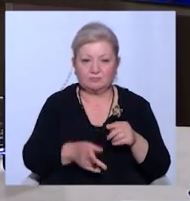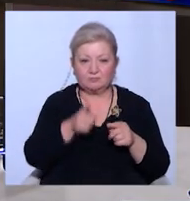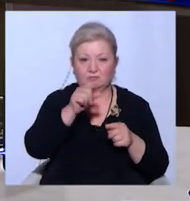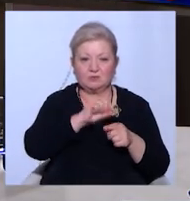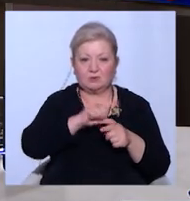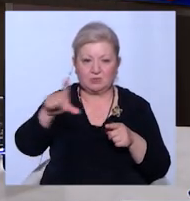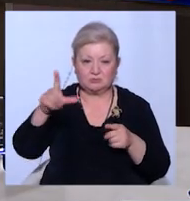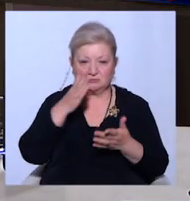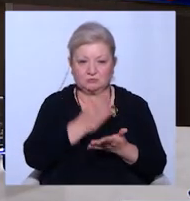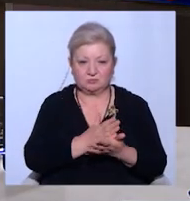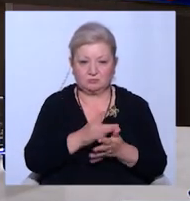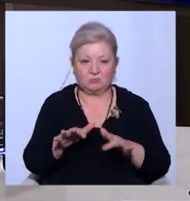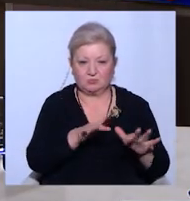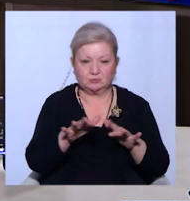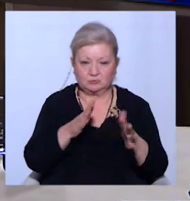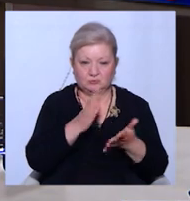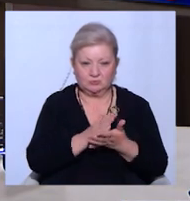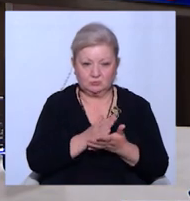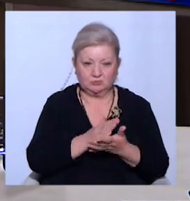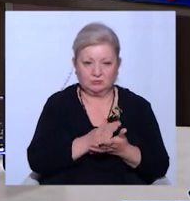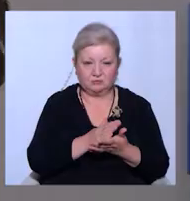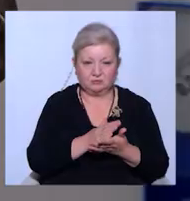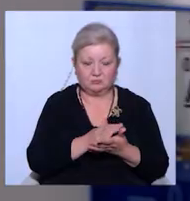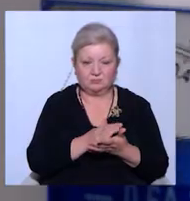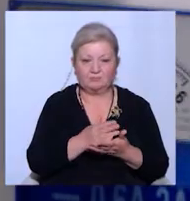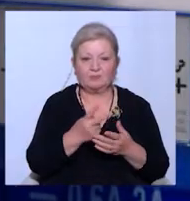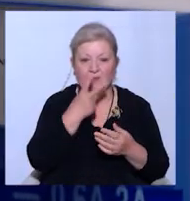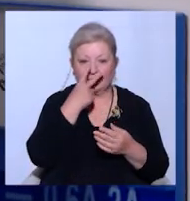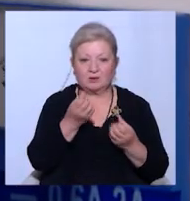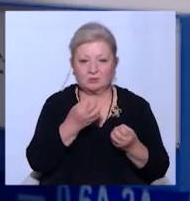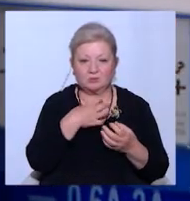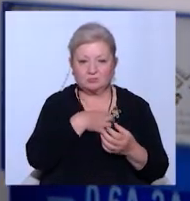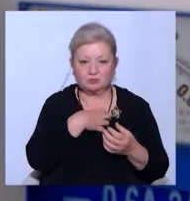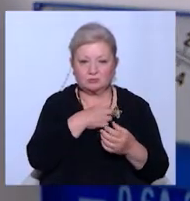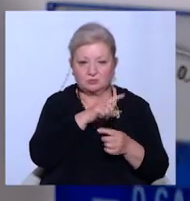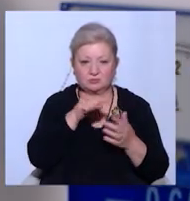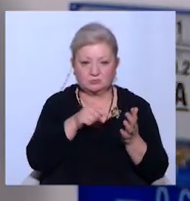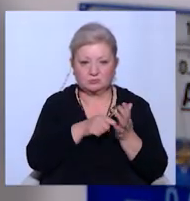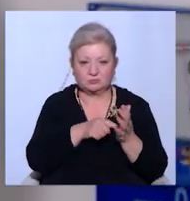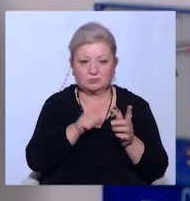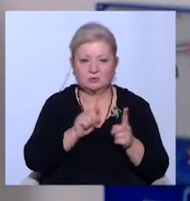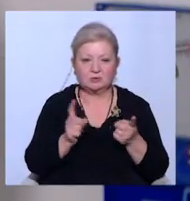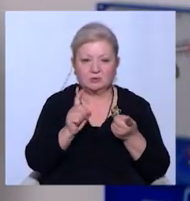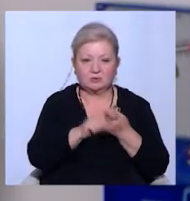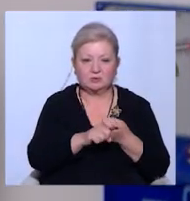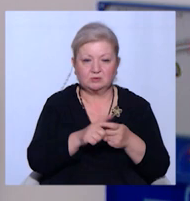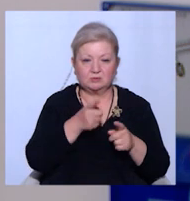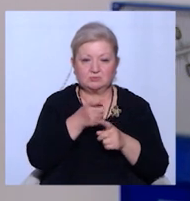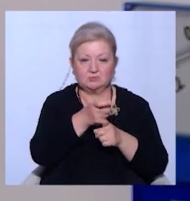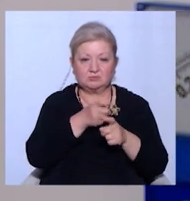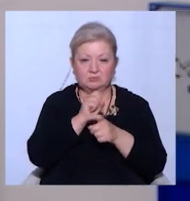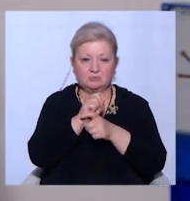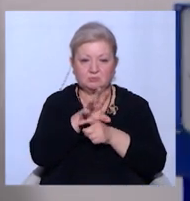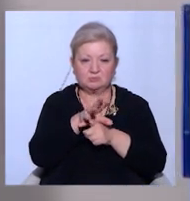ვერტიკალური მიმართულებით აჩქარებული მოძრაობა გვაქვს. კი ბატონო, განვიხილოთ ერთი მნიშვნელოვანი საკითხი. რაზეა